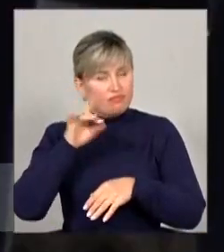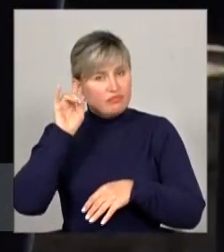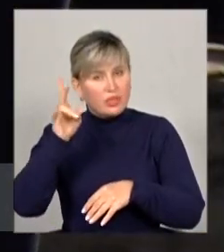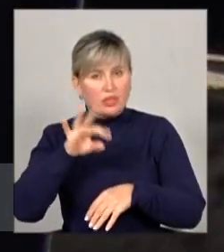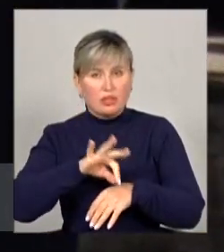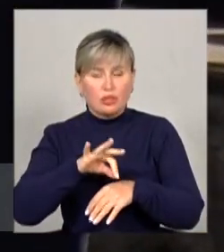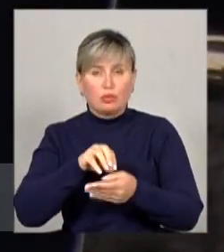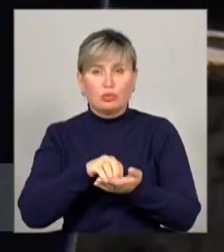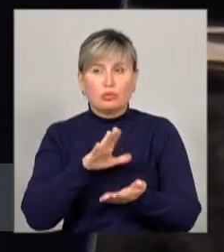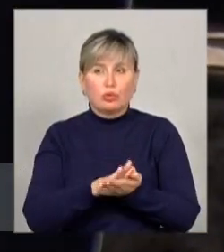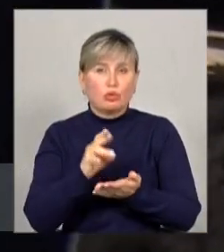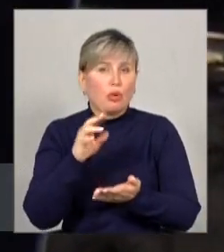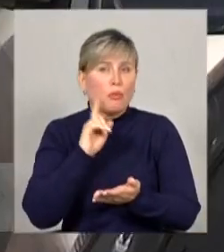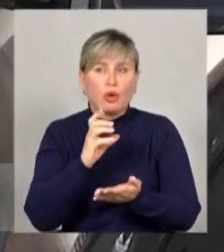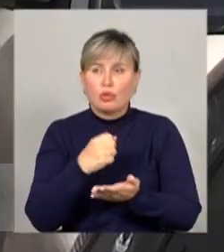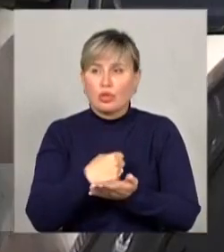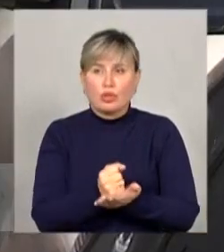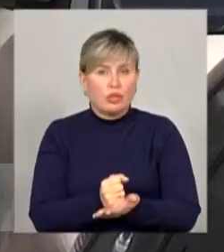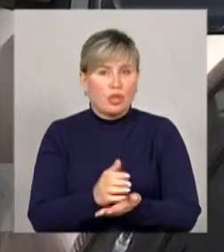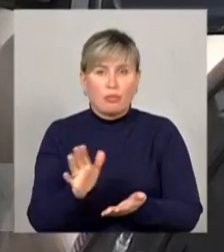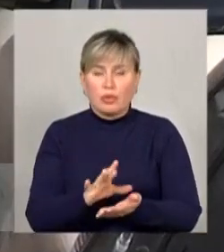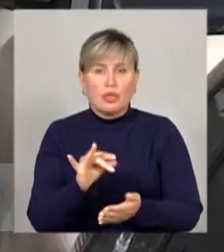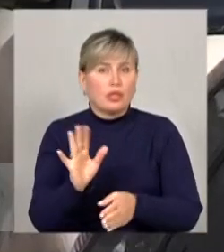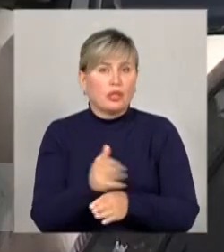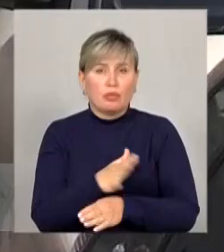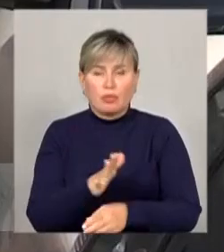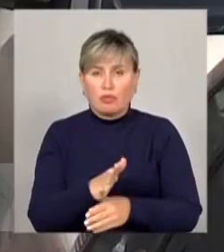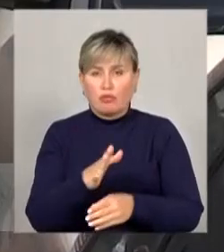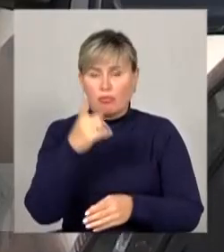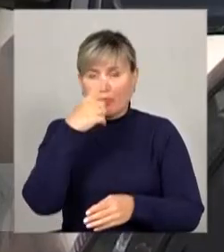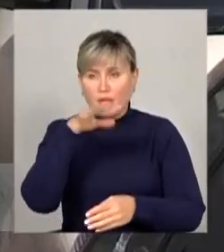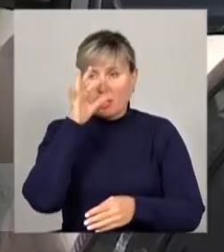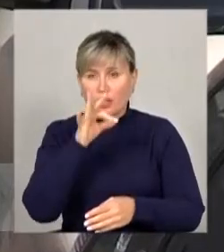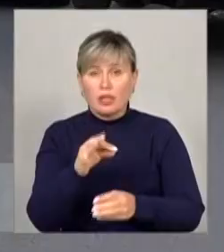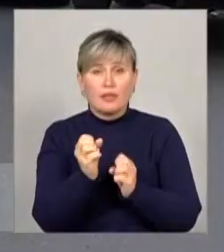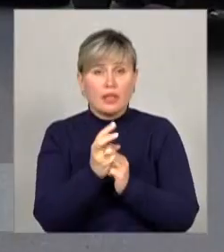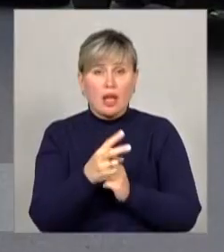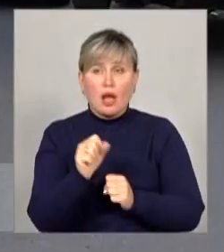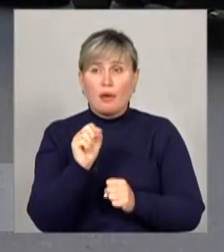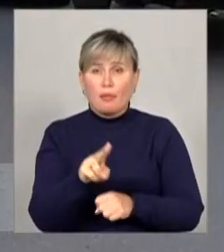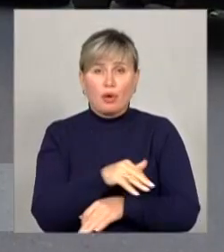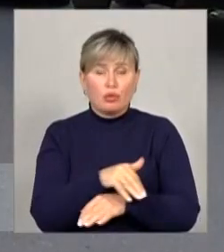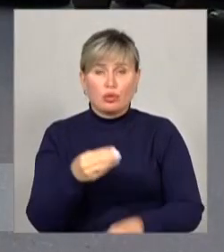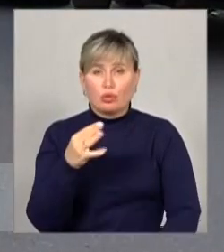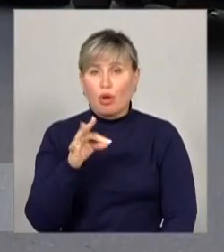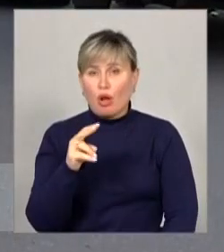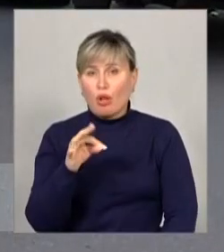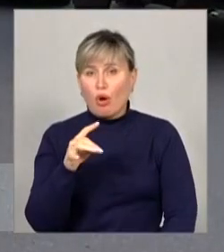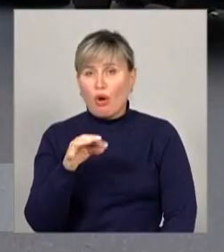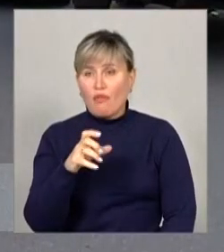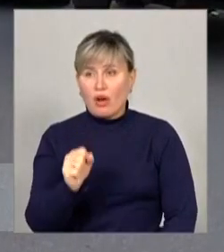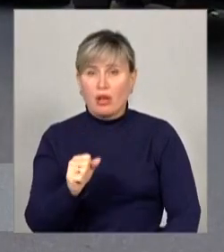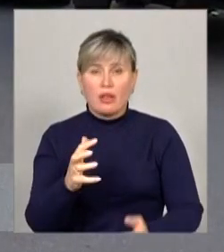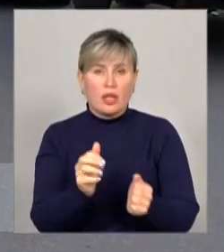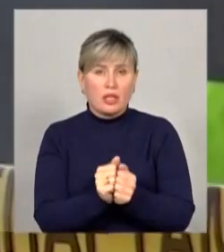эту информацию не подтвердили, но и не опровергли в департаменте полиции. Напомню, 12 апреля по улице Шолохова обнаружили